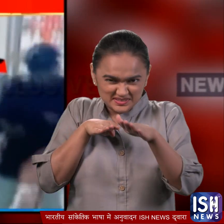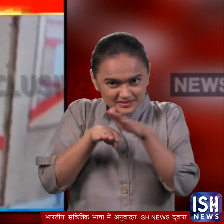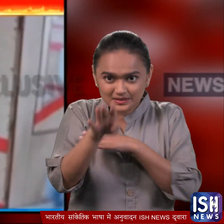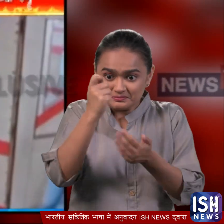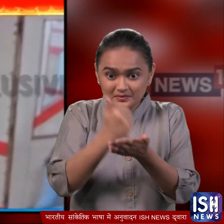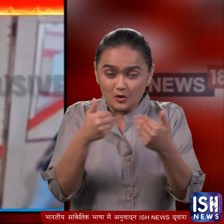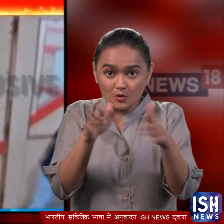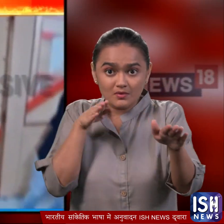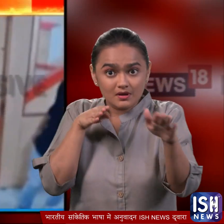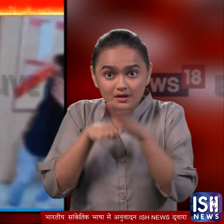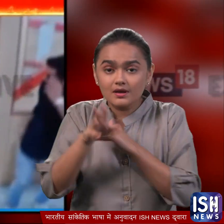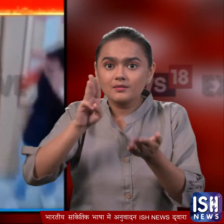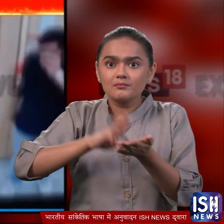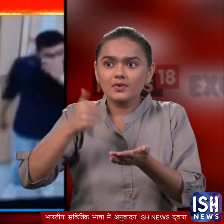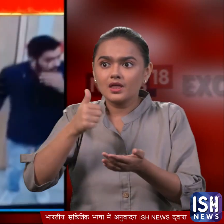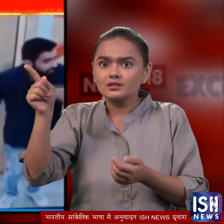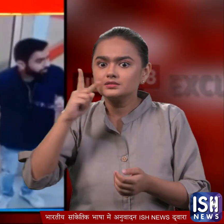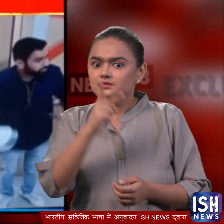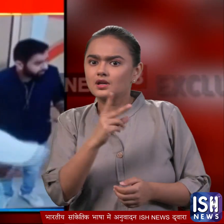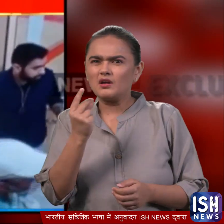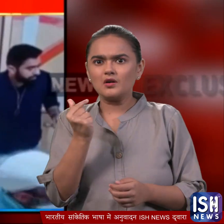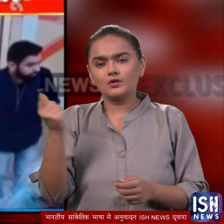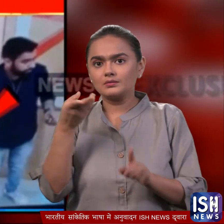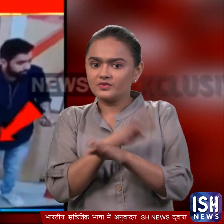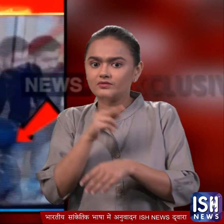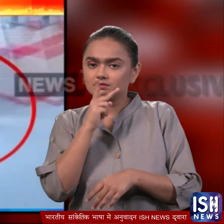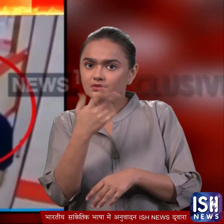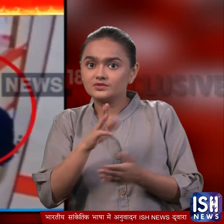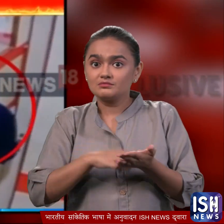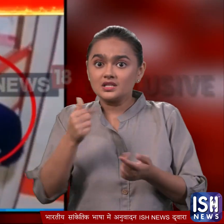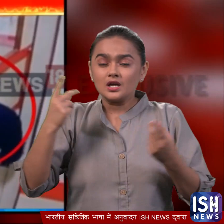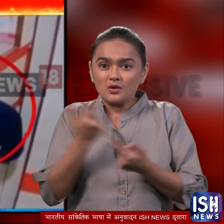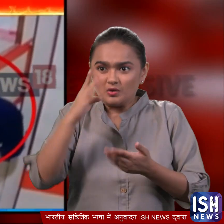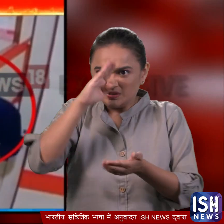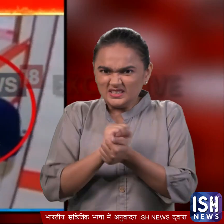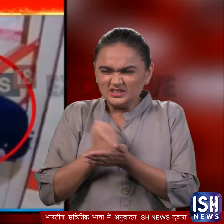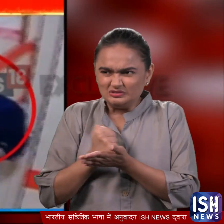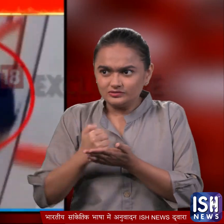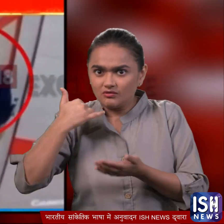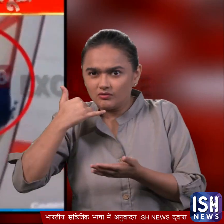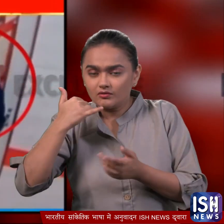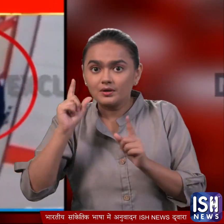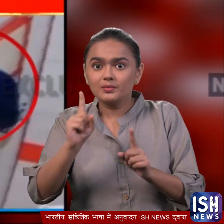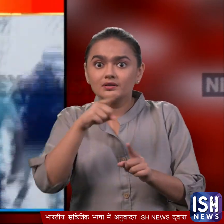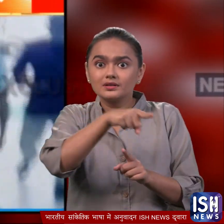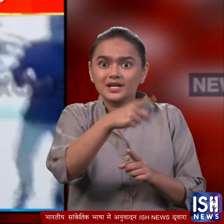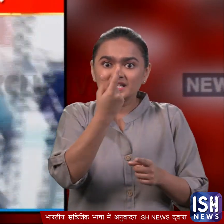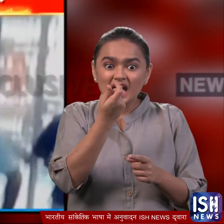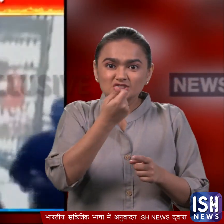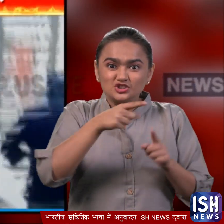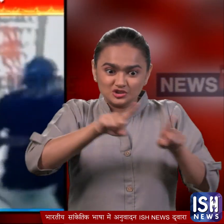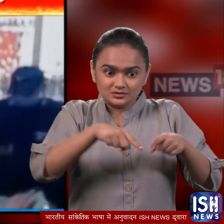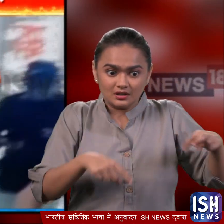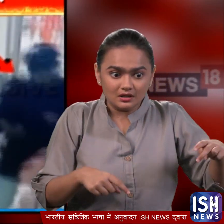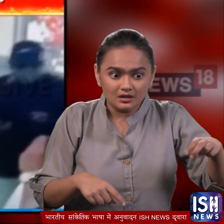ही ये 2 हथियारबंद लुटेरे बैंक में घुसे, मैनेजर की इन पर नजर पड़ गई। पहले तो मैनेजर ने पुलिस को फोन करने की कोशिश की, लेकिन